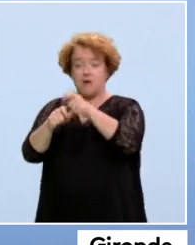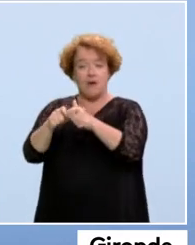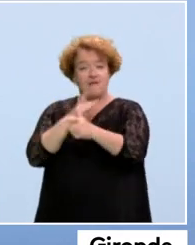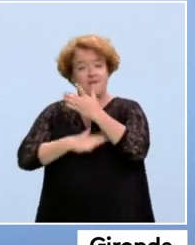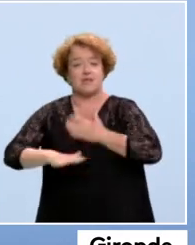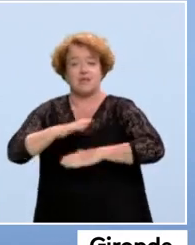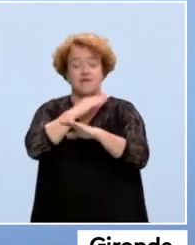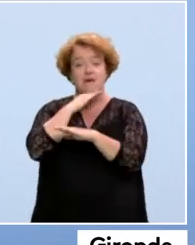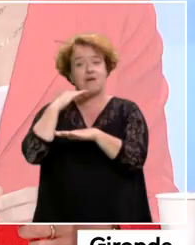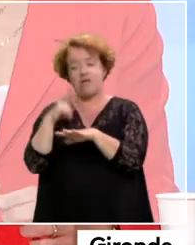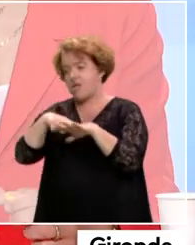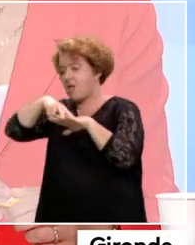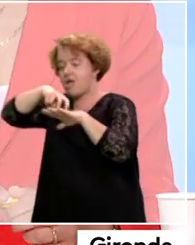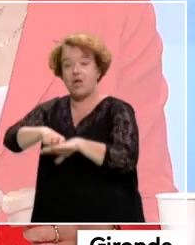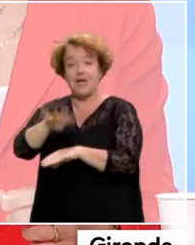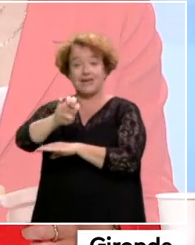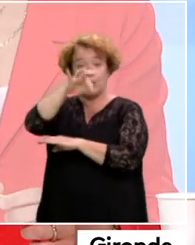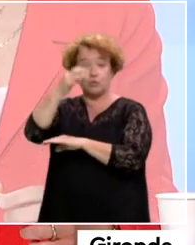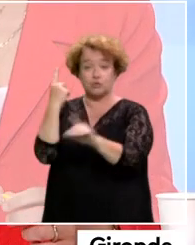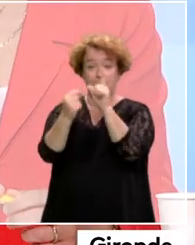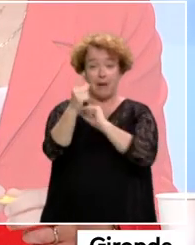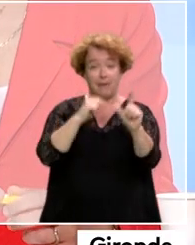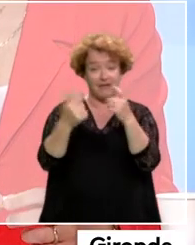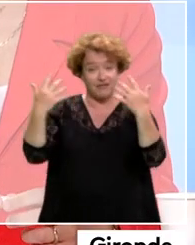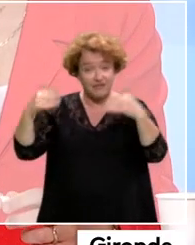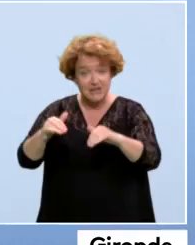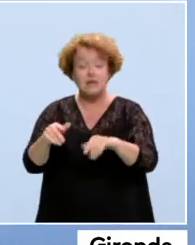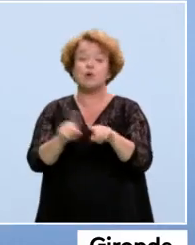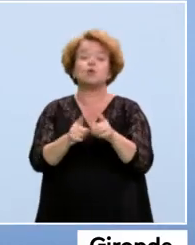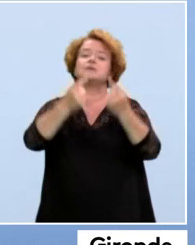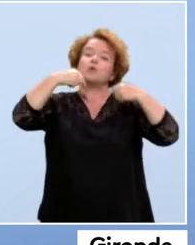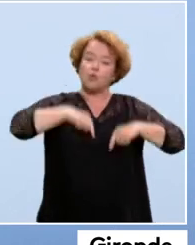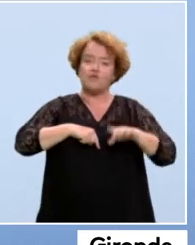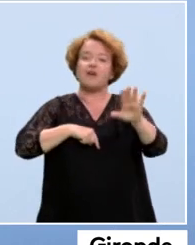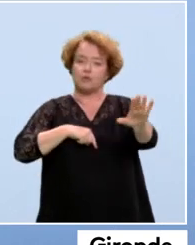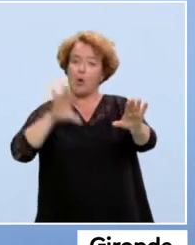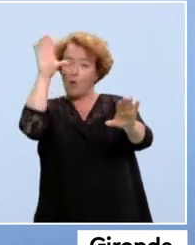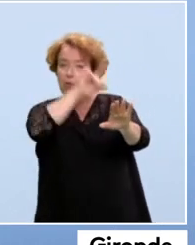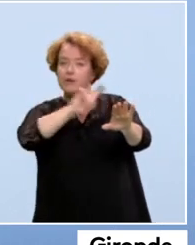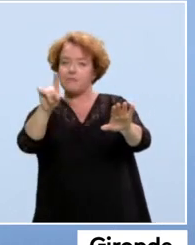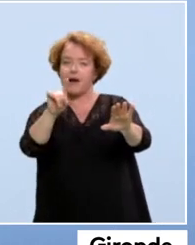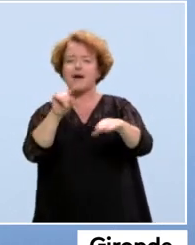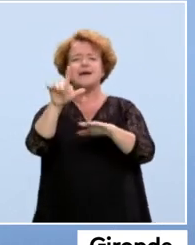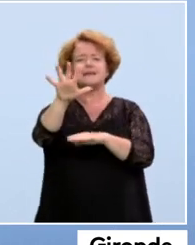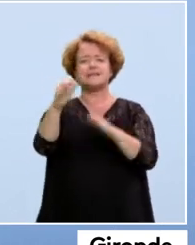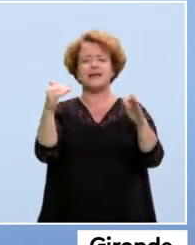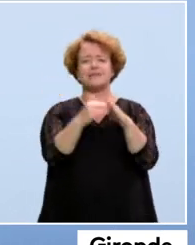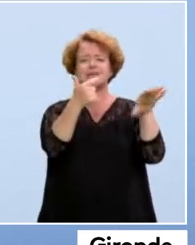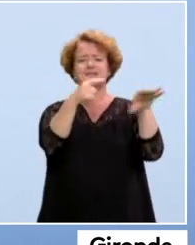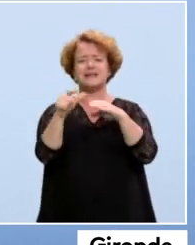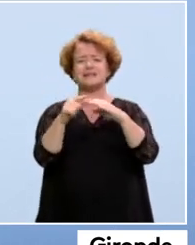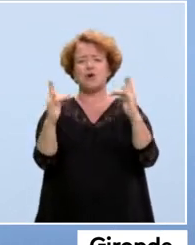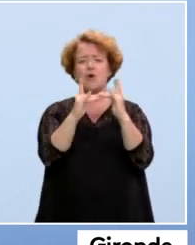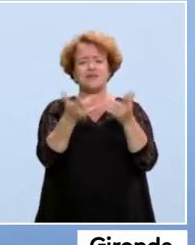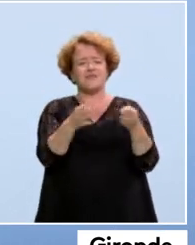on est soignants aujourd'hui qui sont partis on n'oublie pas qu'on a fermé le gouvernement a fermé 5700 lits en 2020 en plein confinement